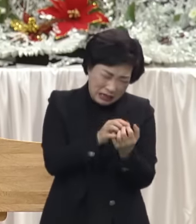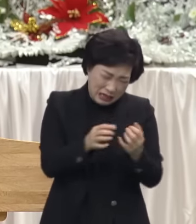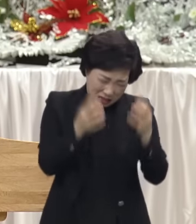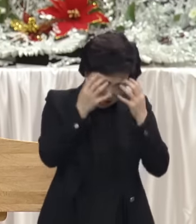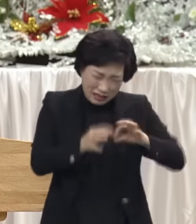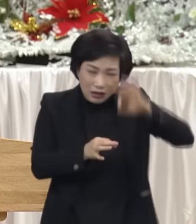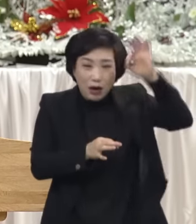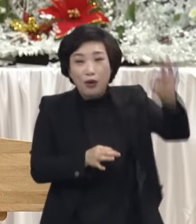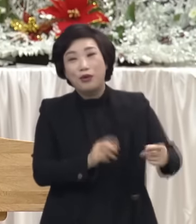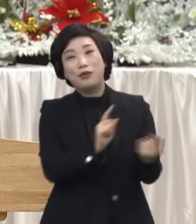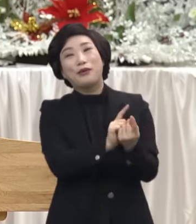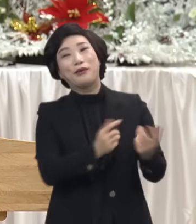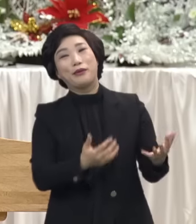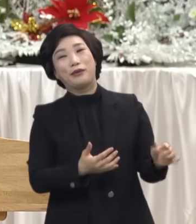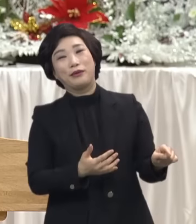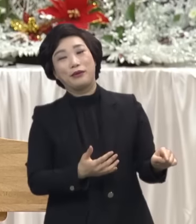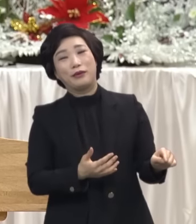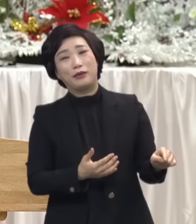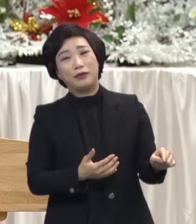영원히 고통을 당하리라.